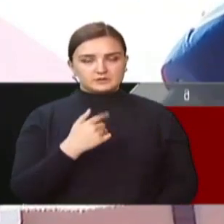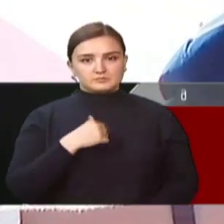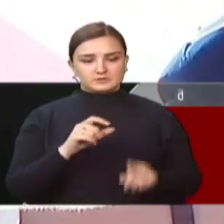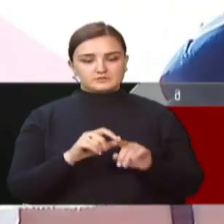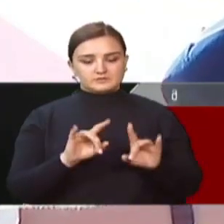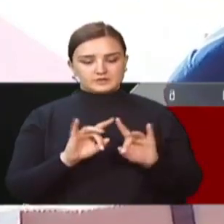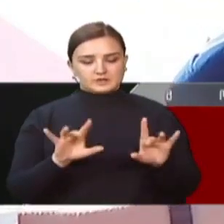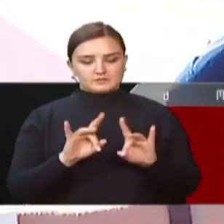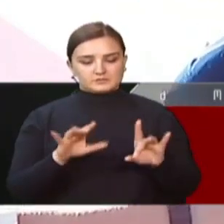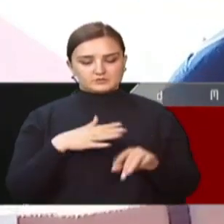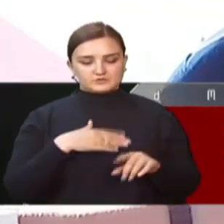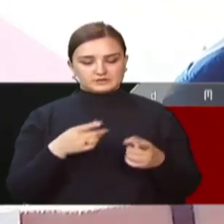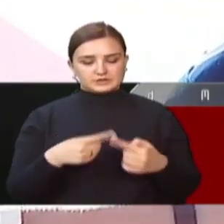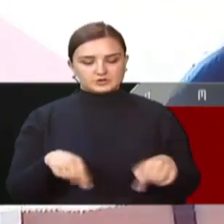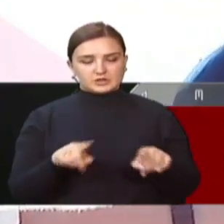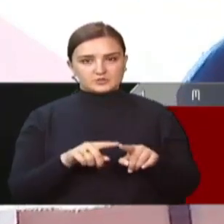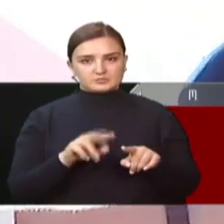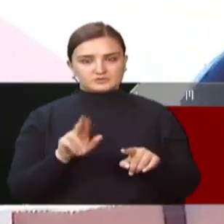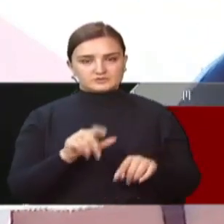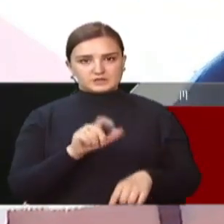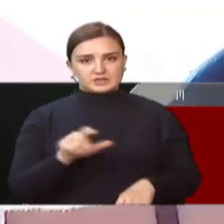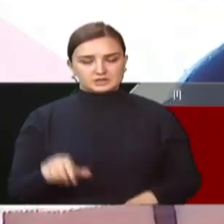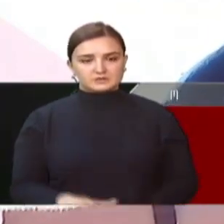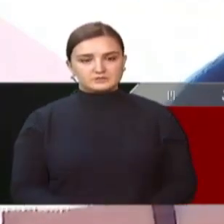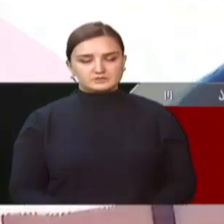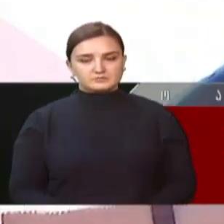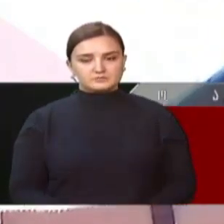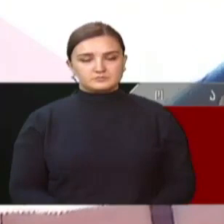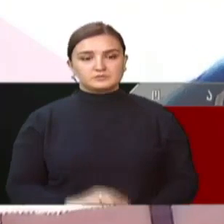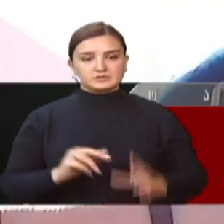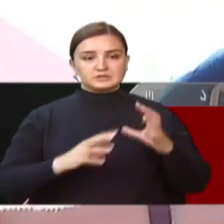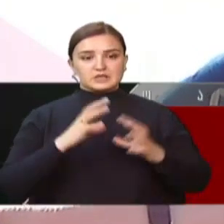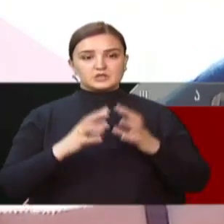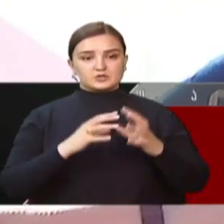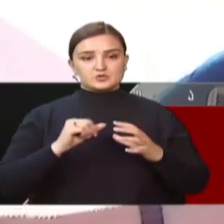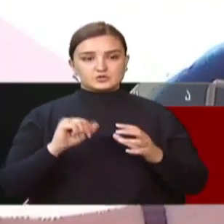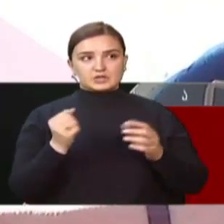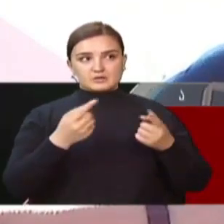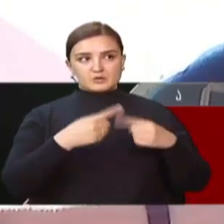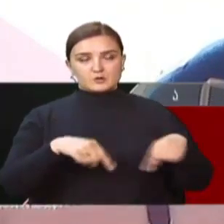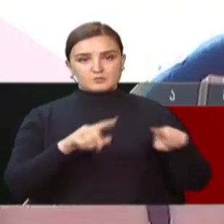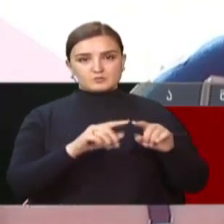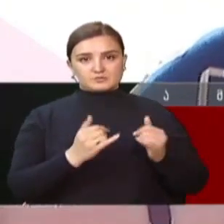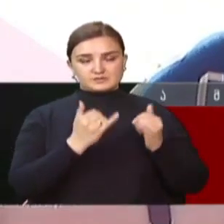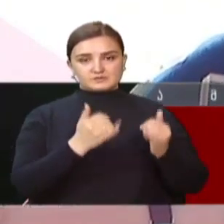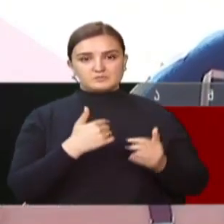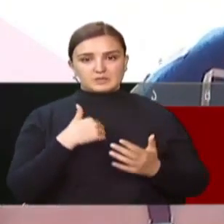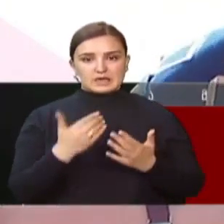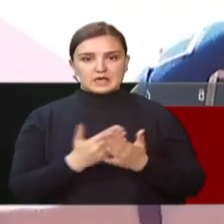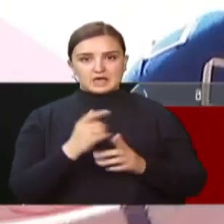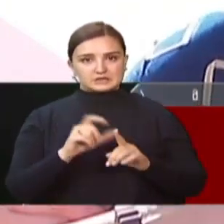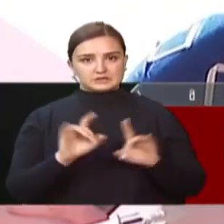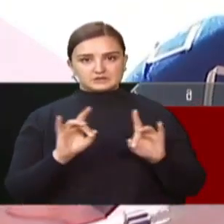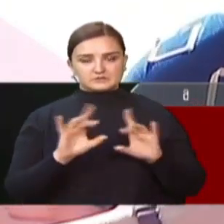განმარტო ჩვენი საზოგადოებისთვის და ჩვენი მათ შორის საერთაშორისო თანამეგობრობისთვის რომ მე ახალი არაფერი არ მითქვამს